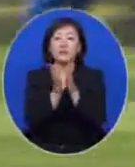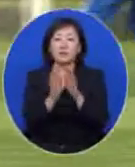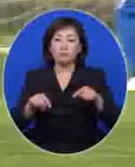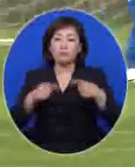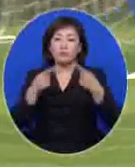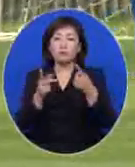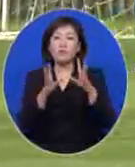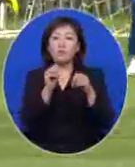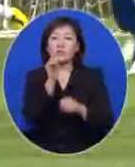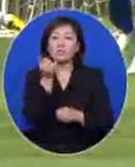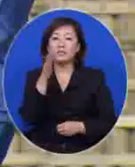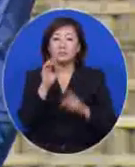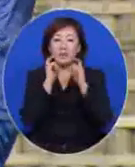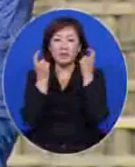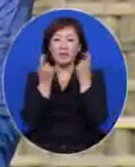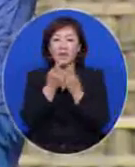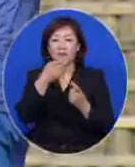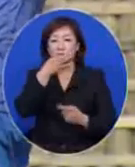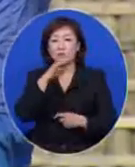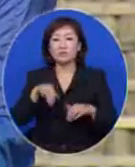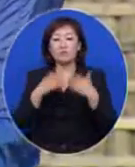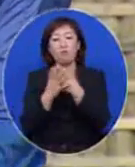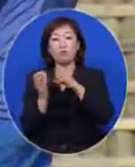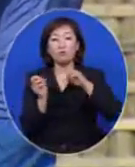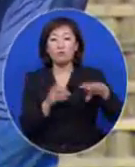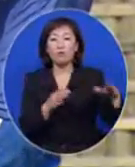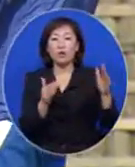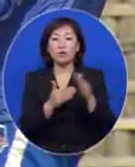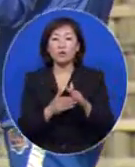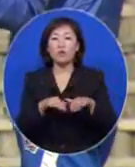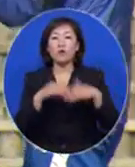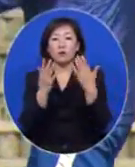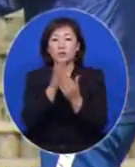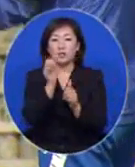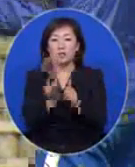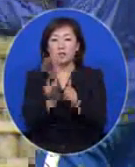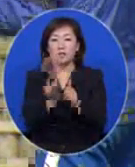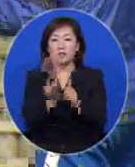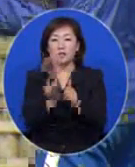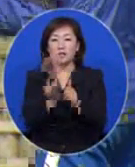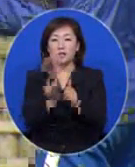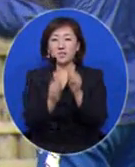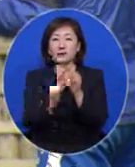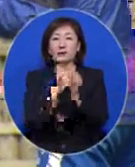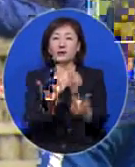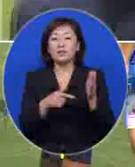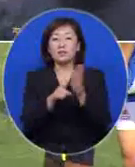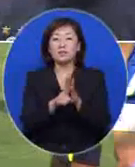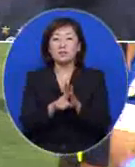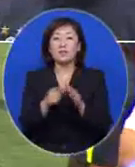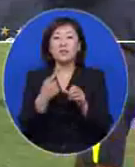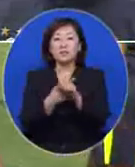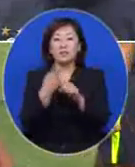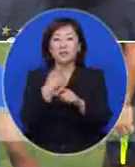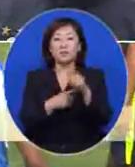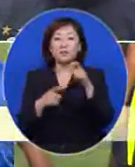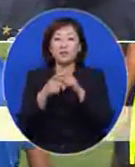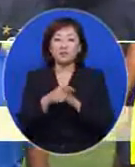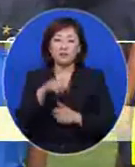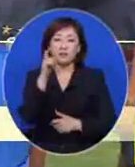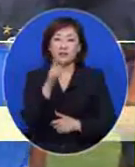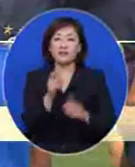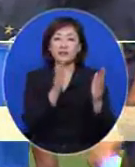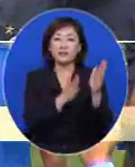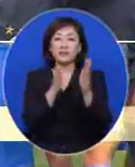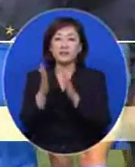즐비하지만 개인 욕심을 접고 빡빡한 경기 일정까지 잘 소화해주고. 작년보다 좀 더 탄탄하고